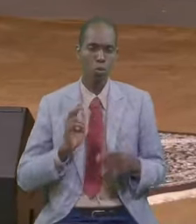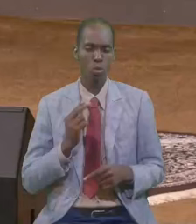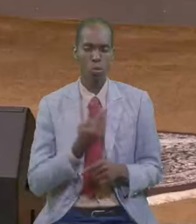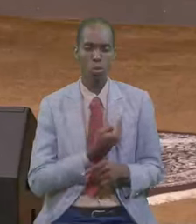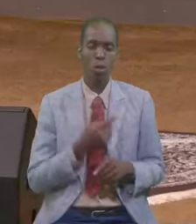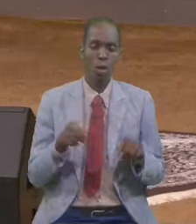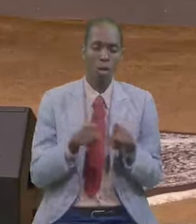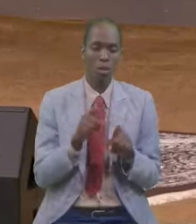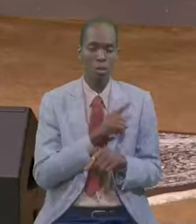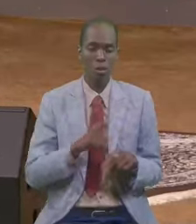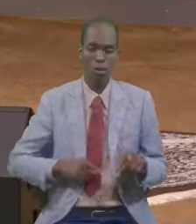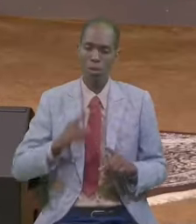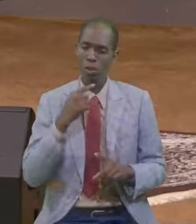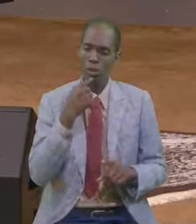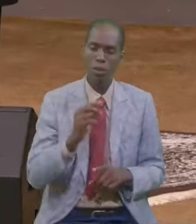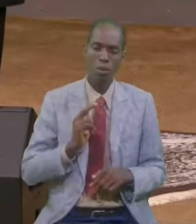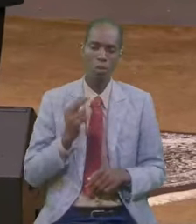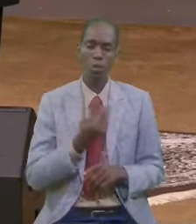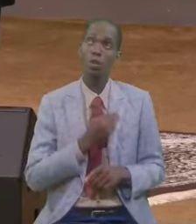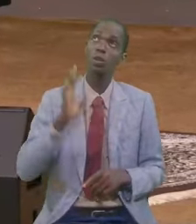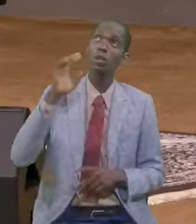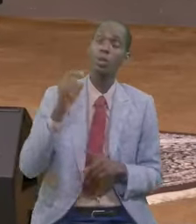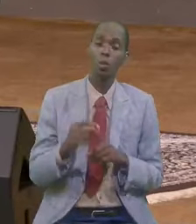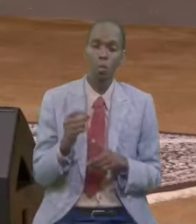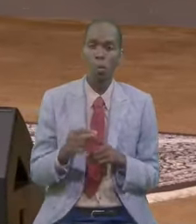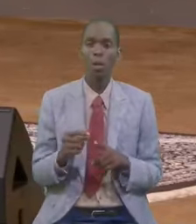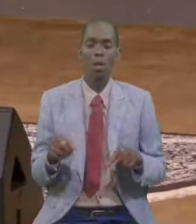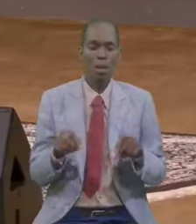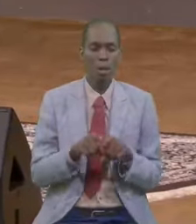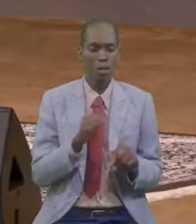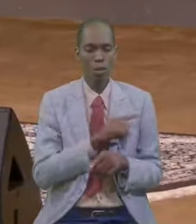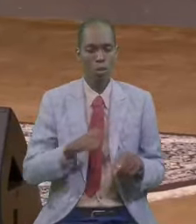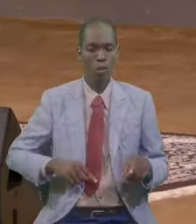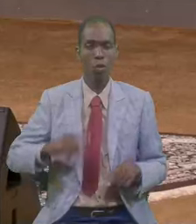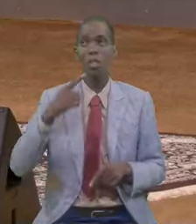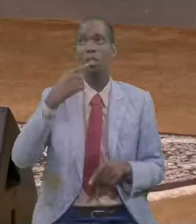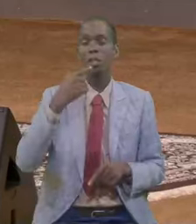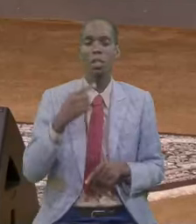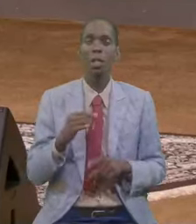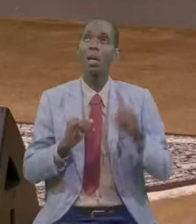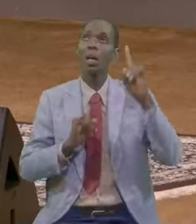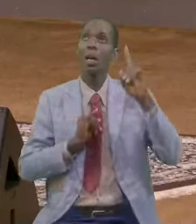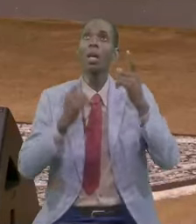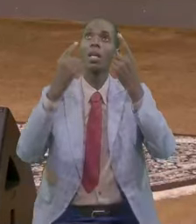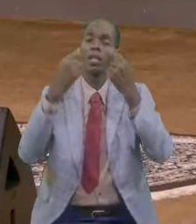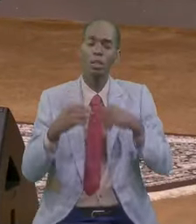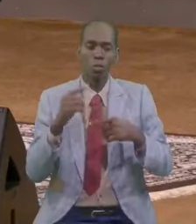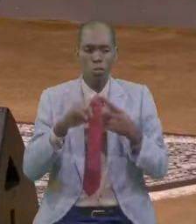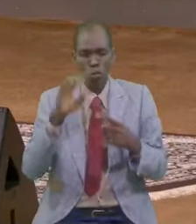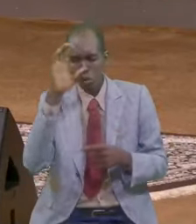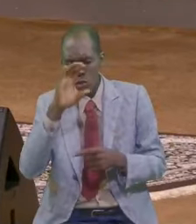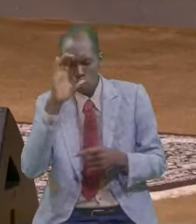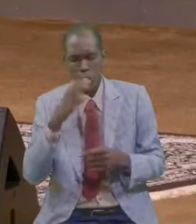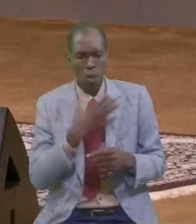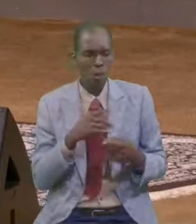nous déclare sa parole. Comme le Seigneur nous dit que je suis venu chercher, sauver ceux qui